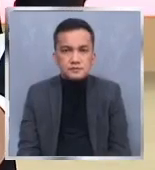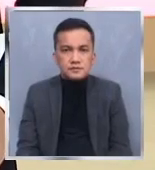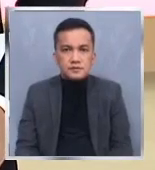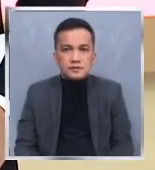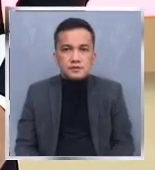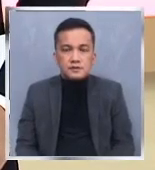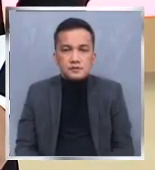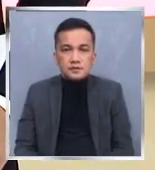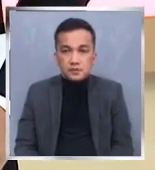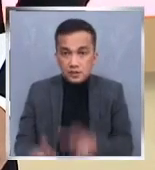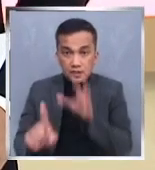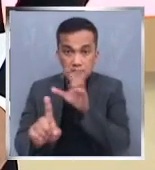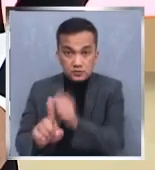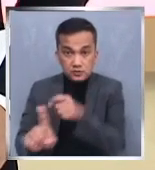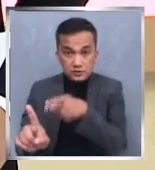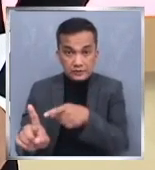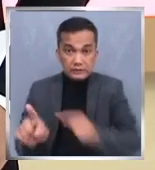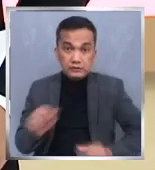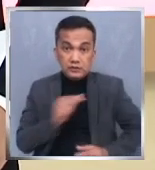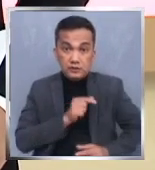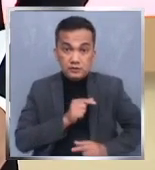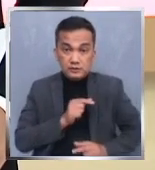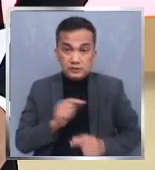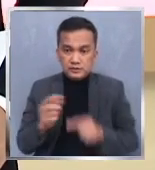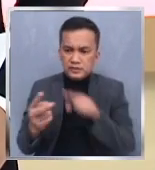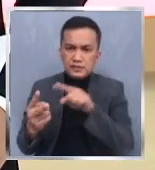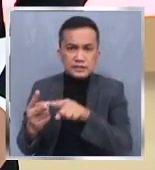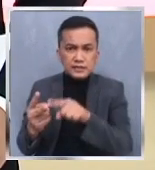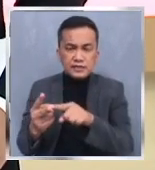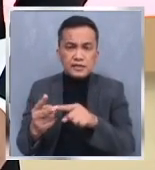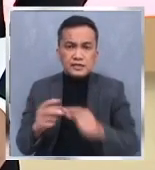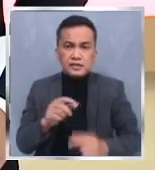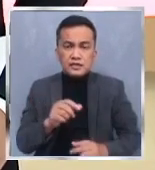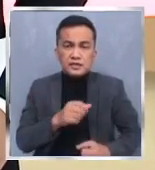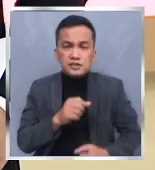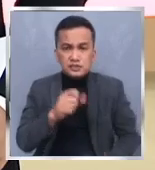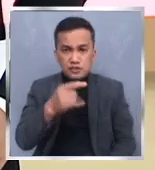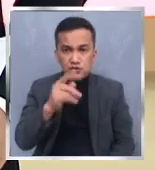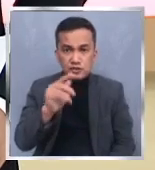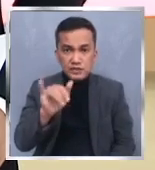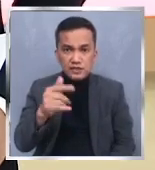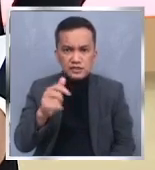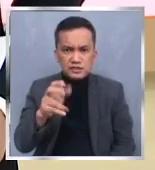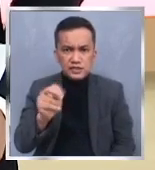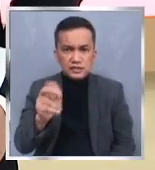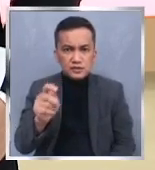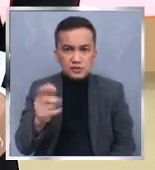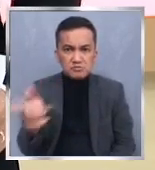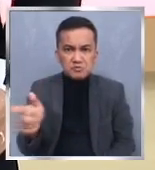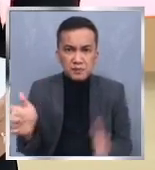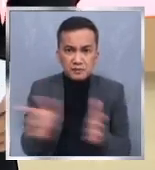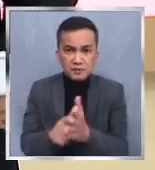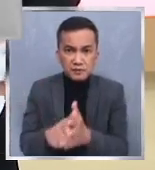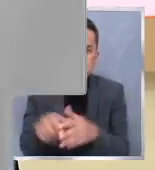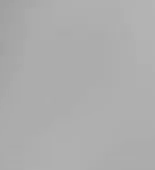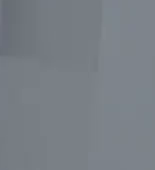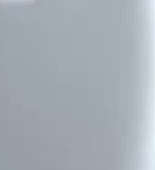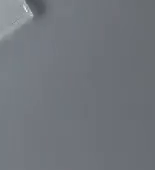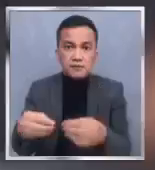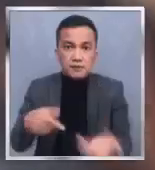Arestado ang isang security guard at isang security agent sa ilegal na pagbebenta ng mga armas. Yan ang tinutukan ni Emil Sumangil.